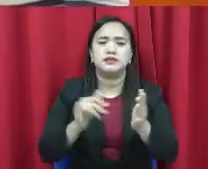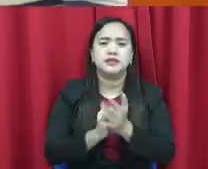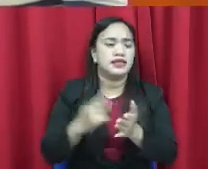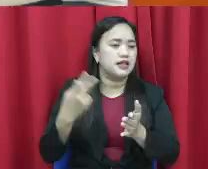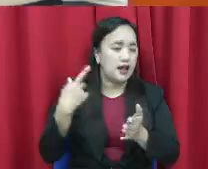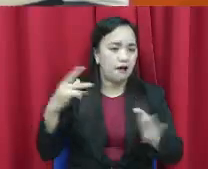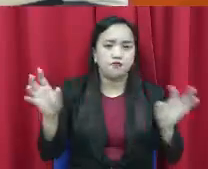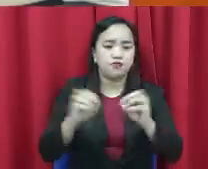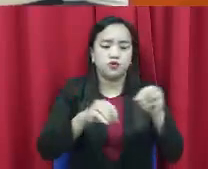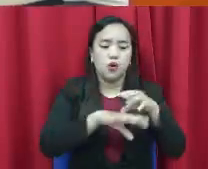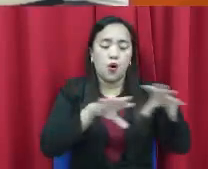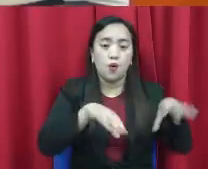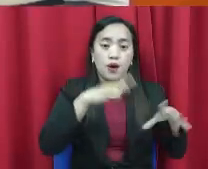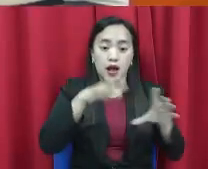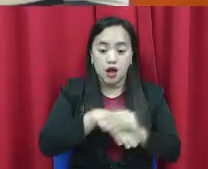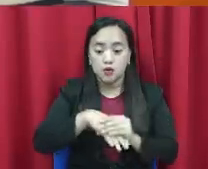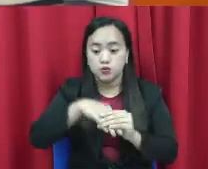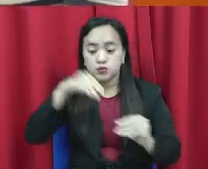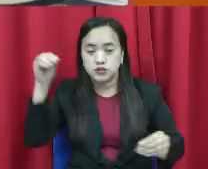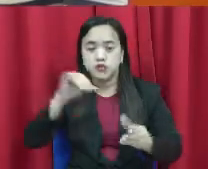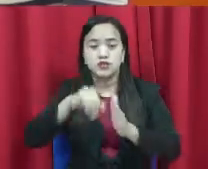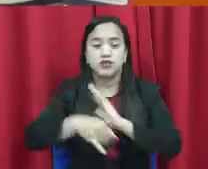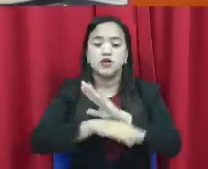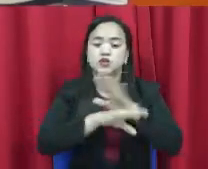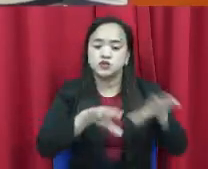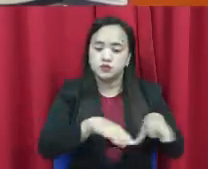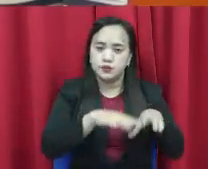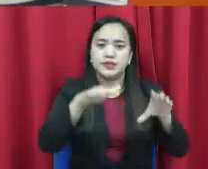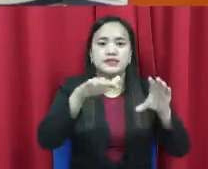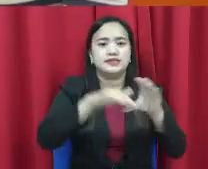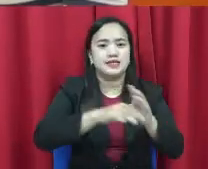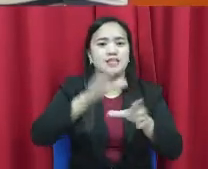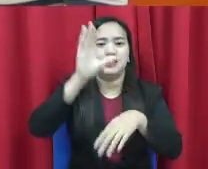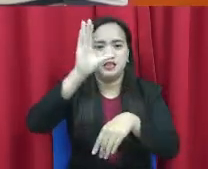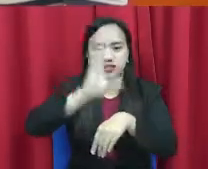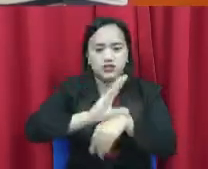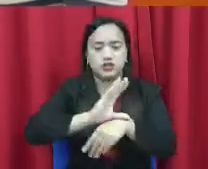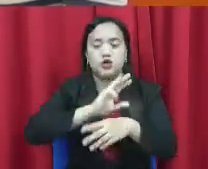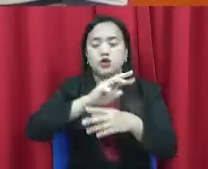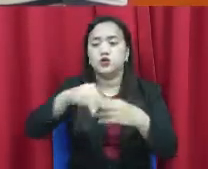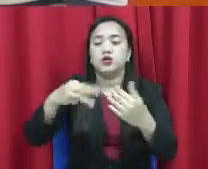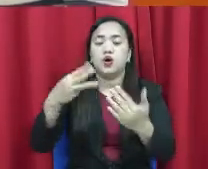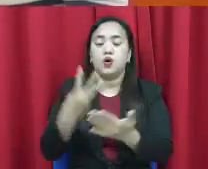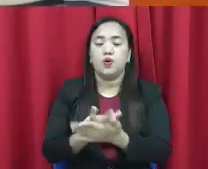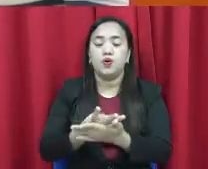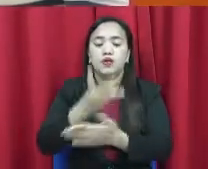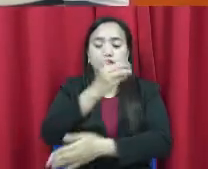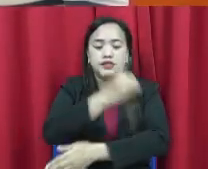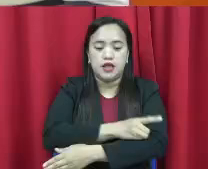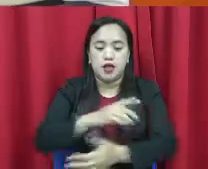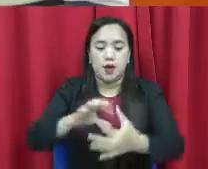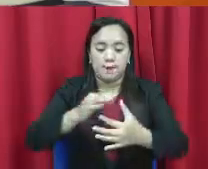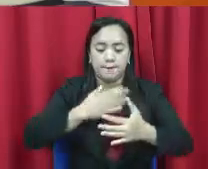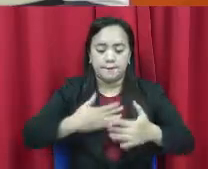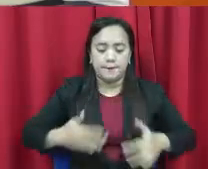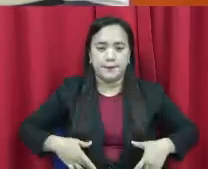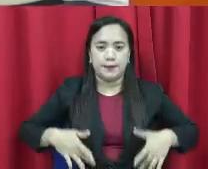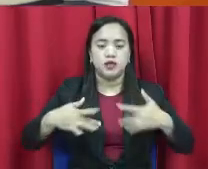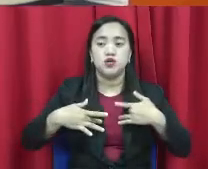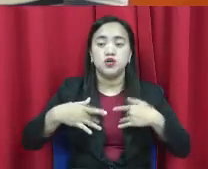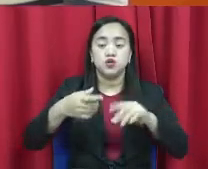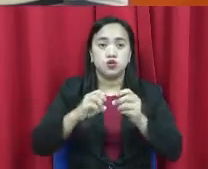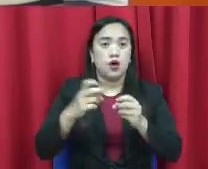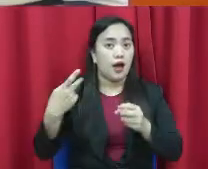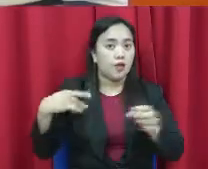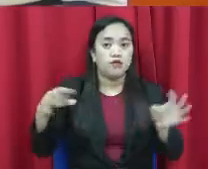na ako magtatrabaho sa labas Magtatrabaho ako sa Panginoon ng buong buhay ko so wala po kayong aasahan